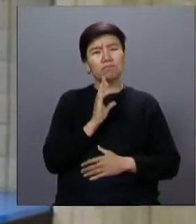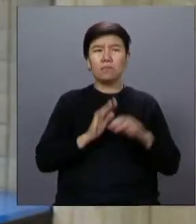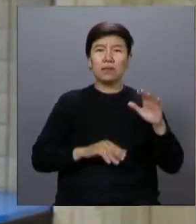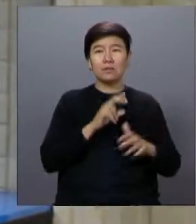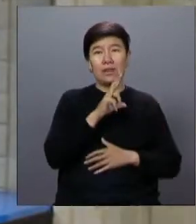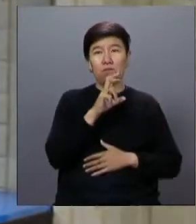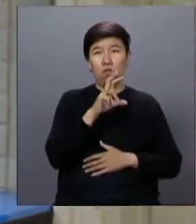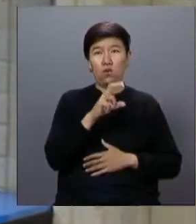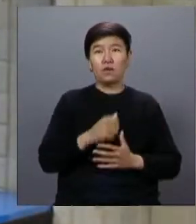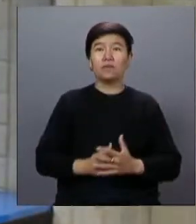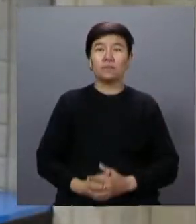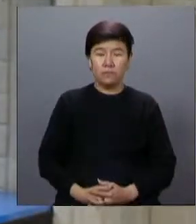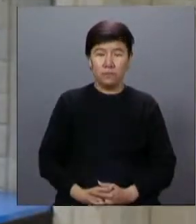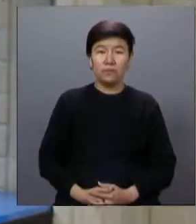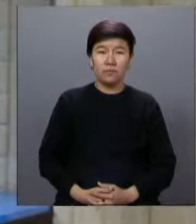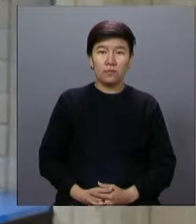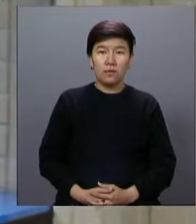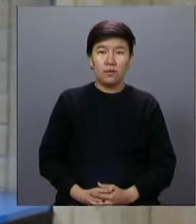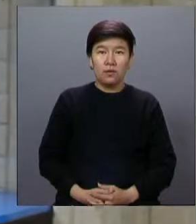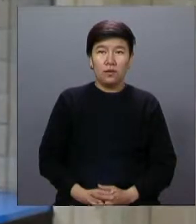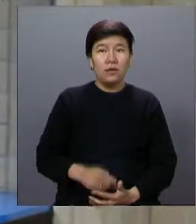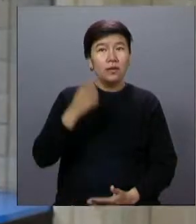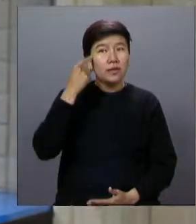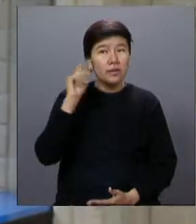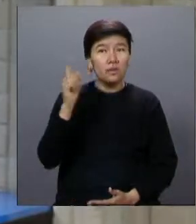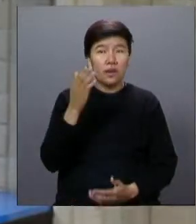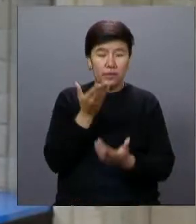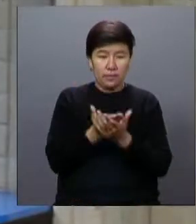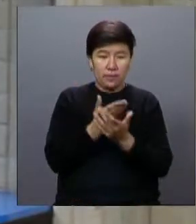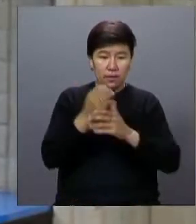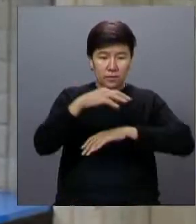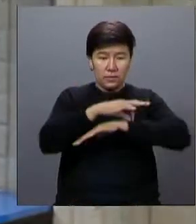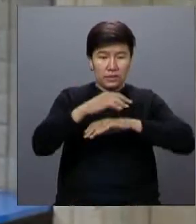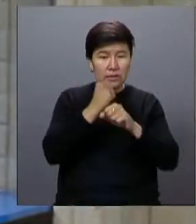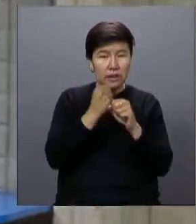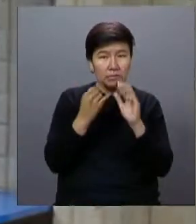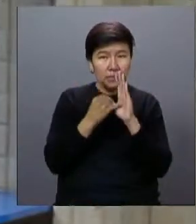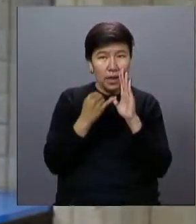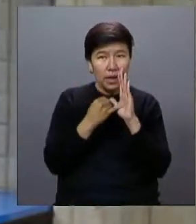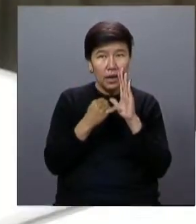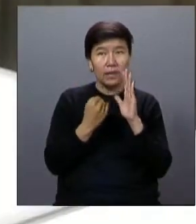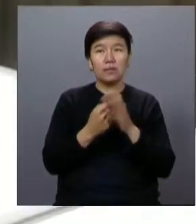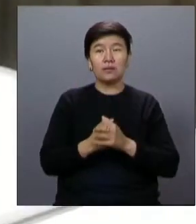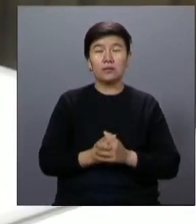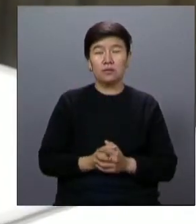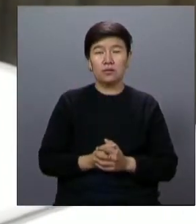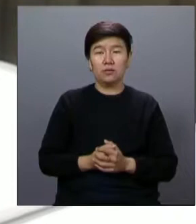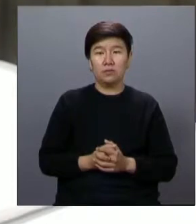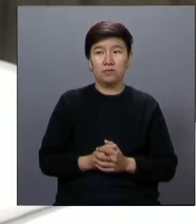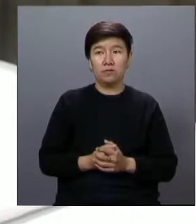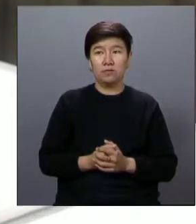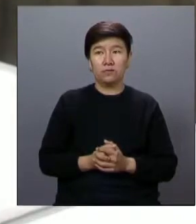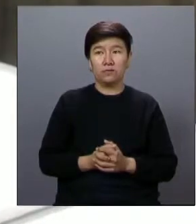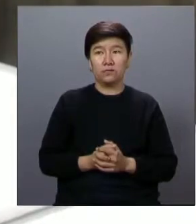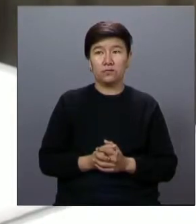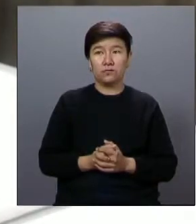อดที่เรากำหนดเพื่อ1ง่ายในการทำบัญชีและก็อย่างน้อยครอบคลุมคนในหมู่บ้